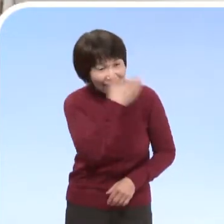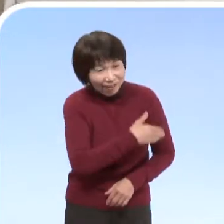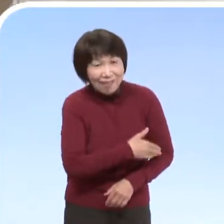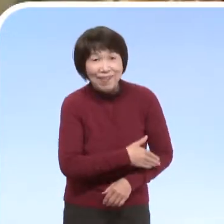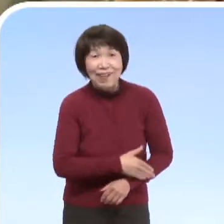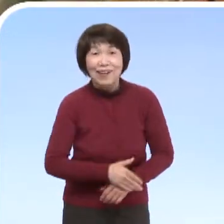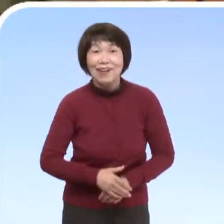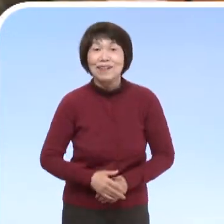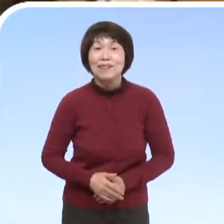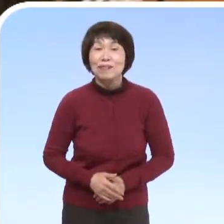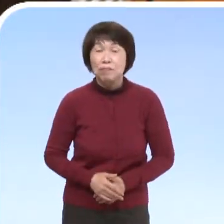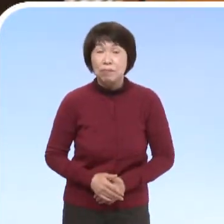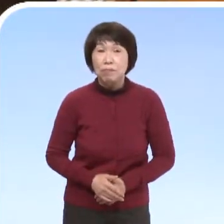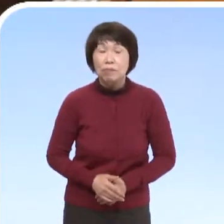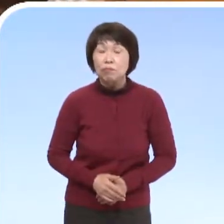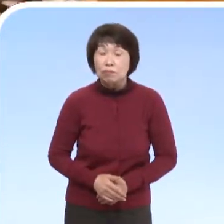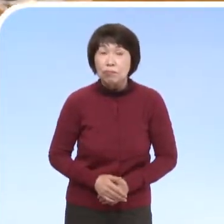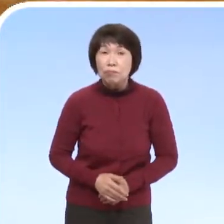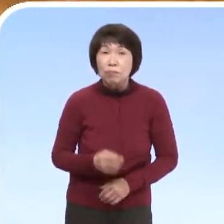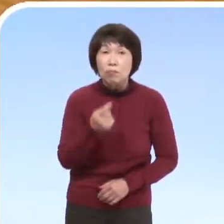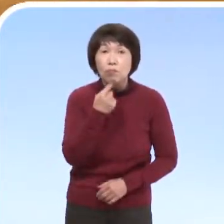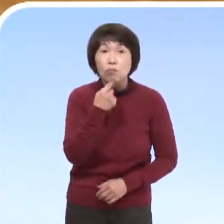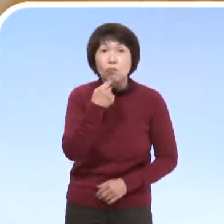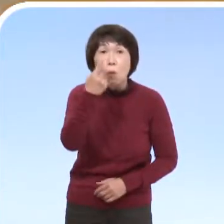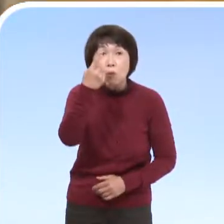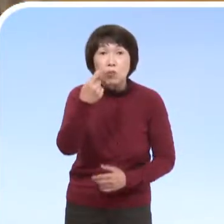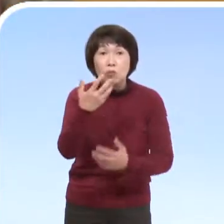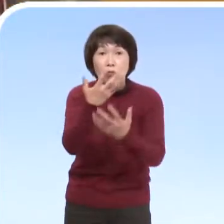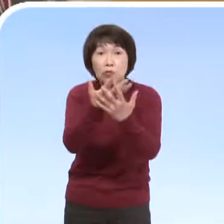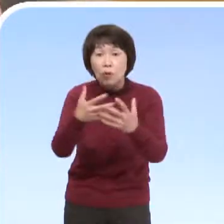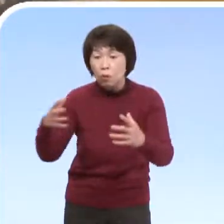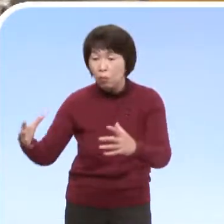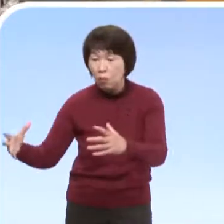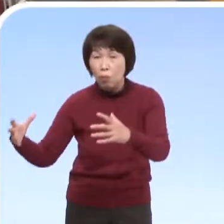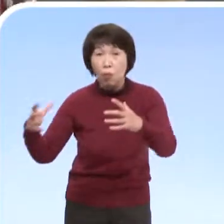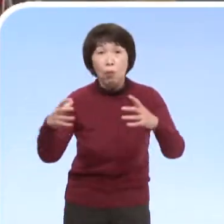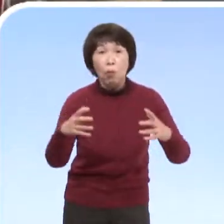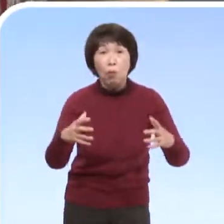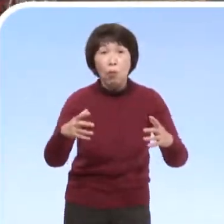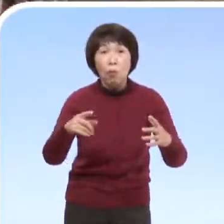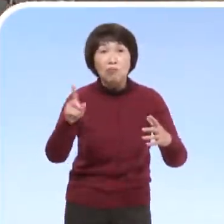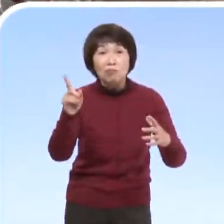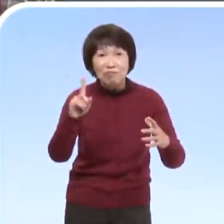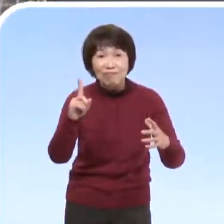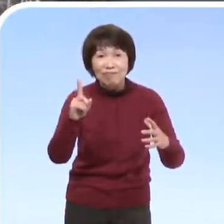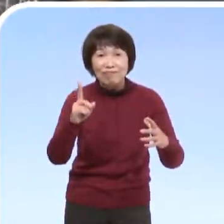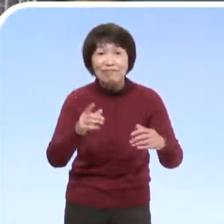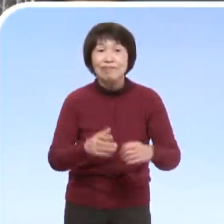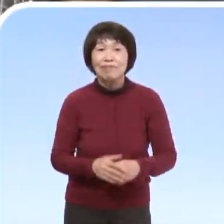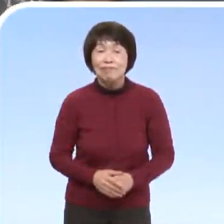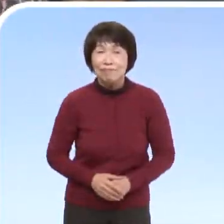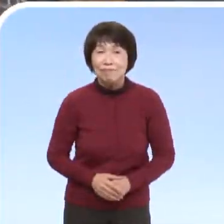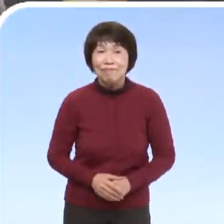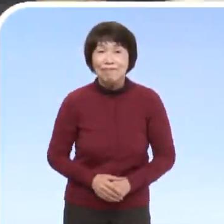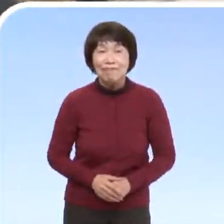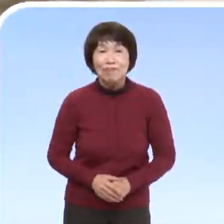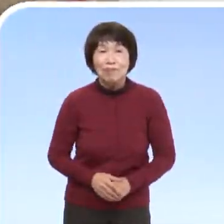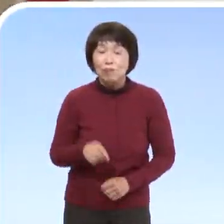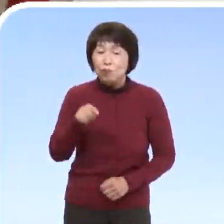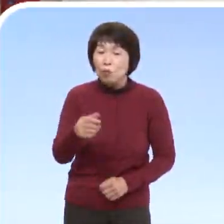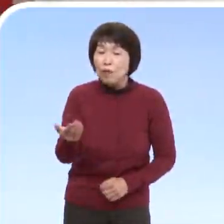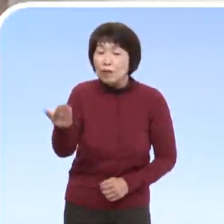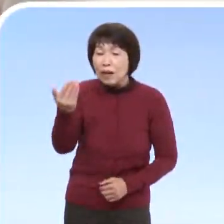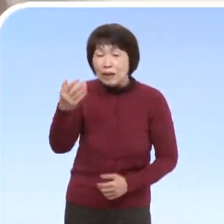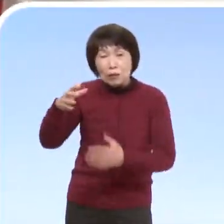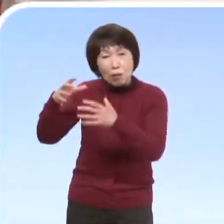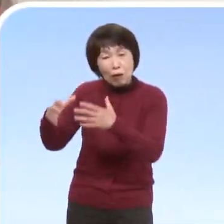ね。 とここで大谷さんがもう一つカゴを持ってきましたよ。 ちょっと何か一工